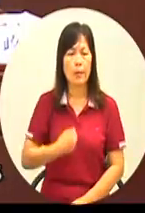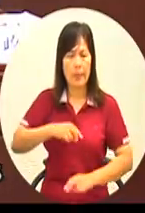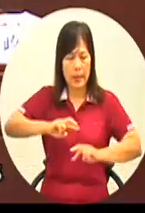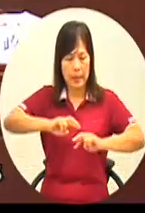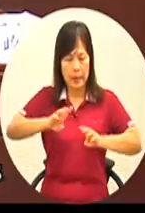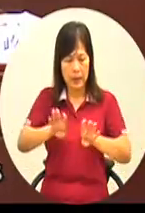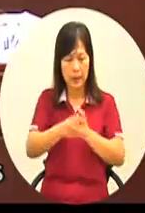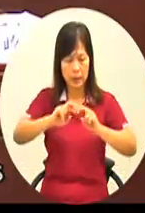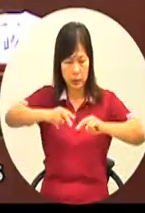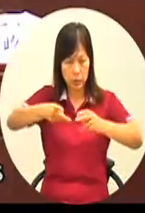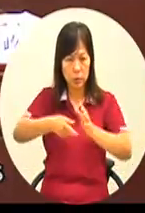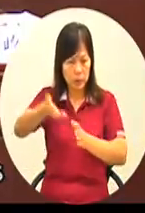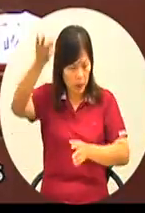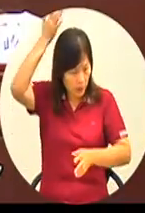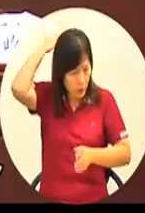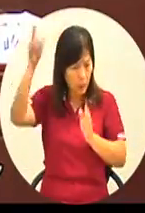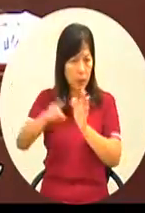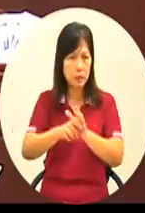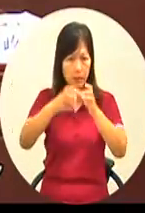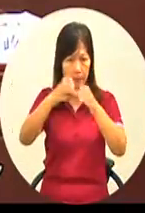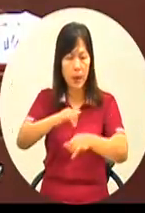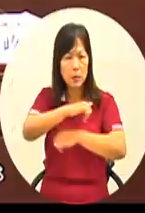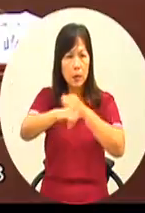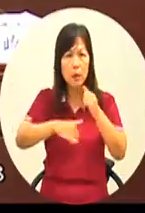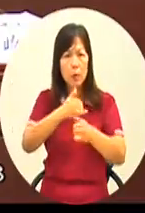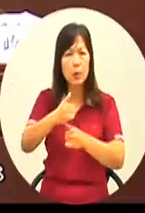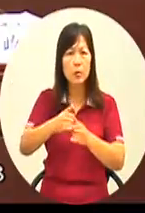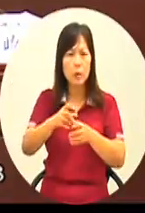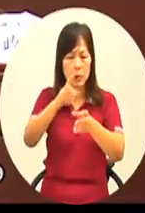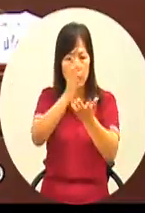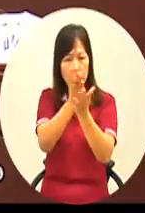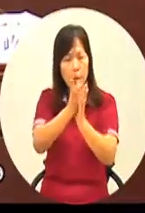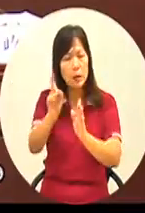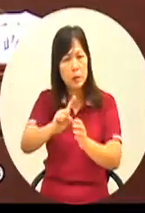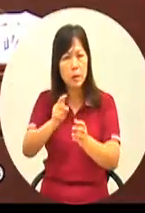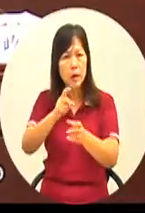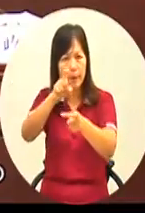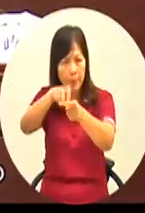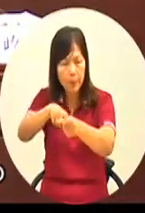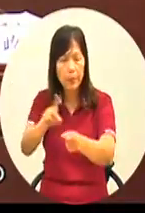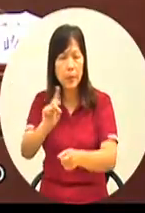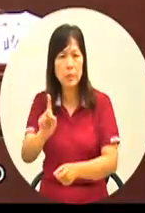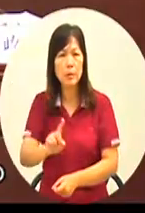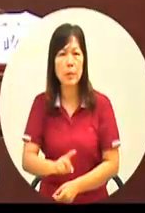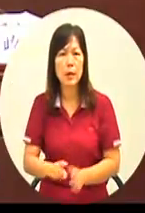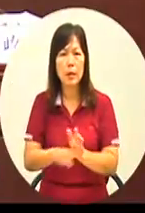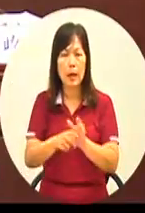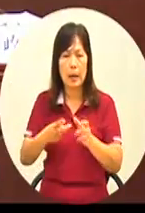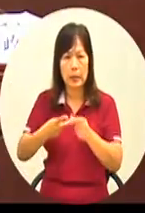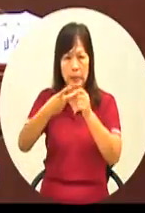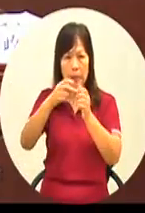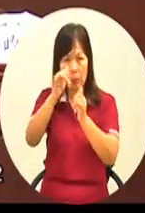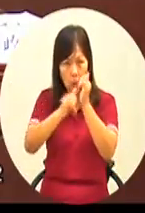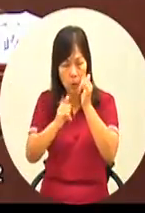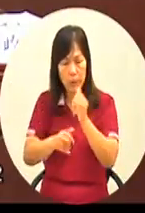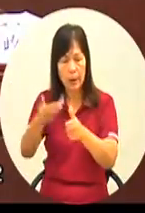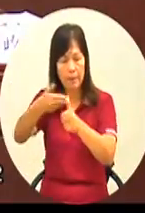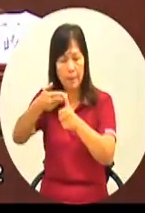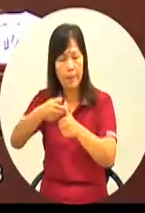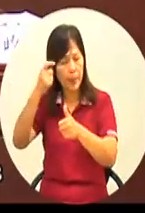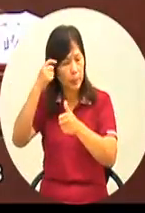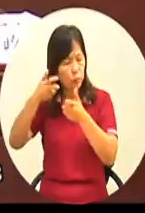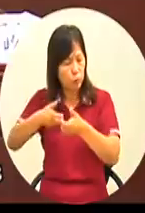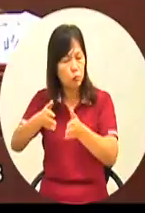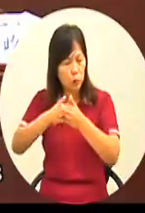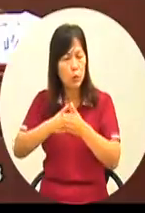一些过去所办的这些活动的内容 方向。 对，所以我们其实觉得二代培力其实是很重要的一件事情。 局长，